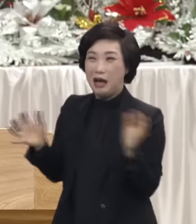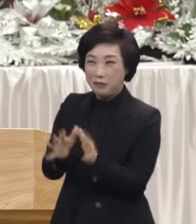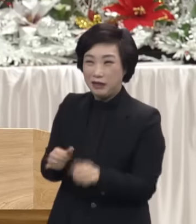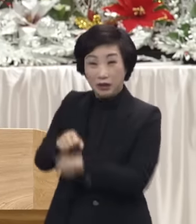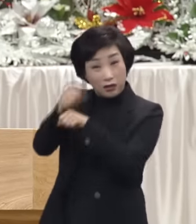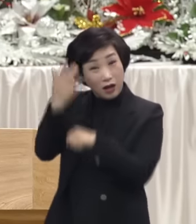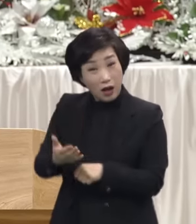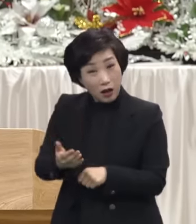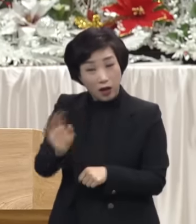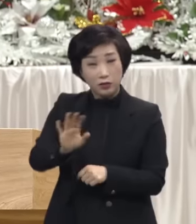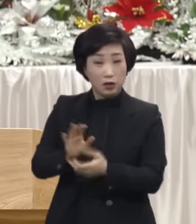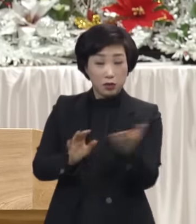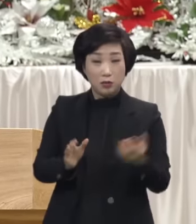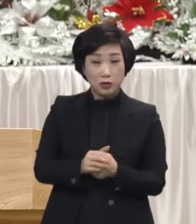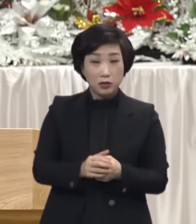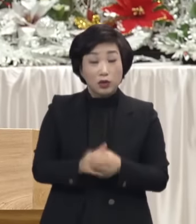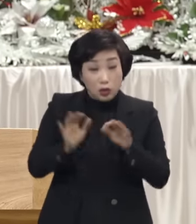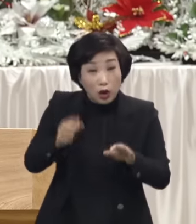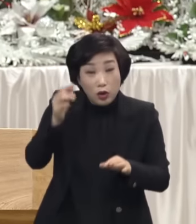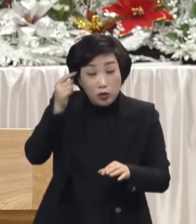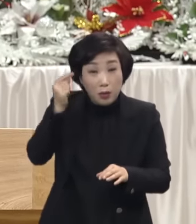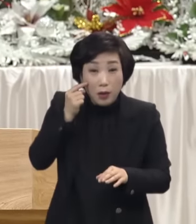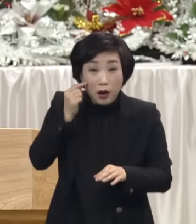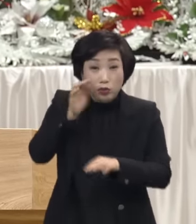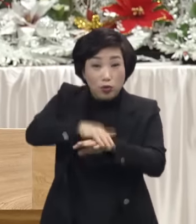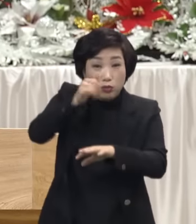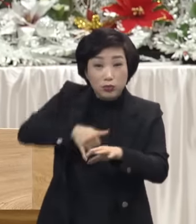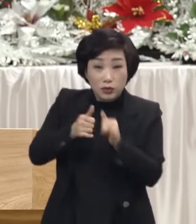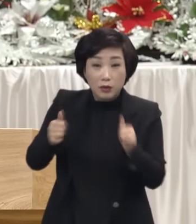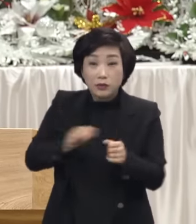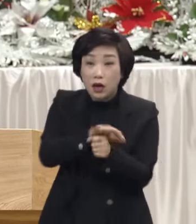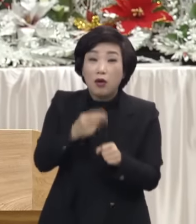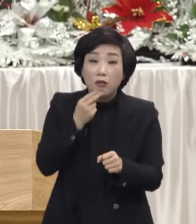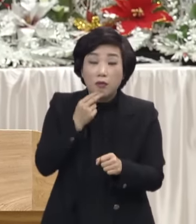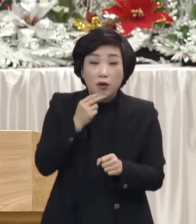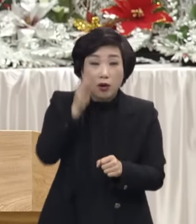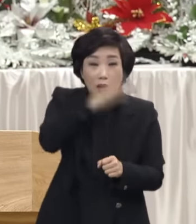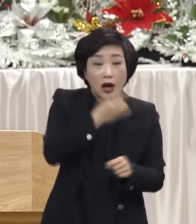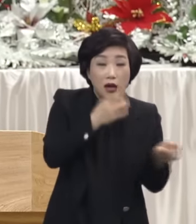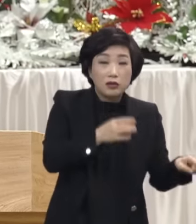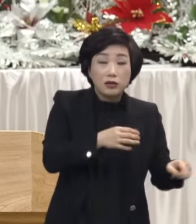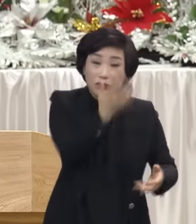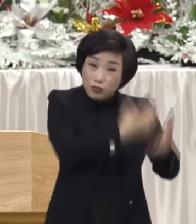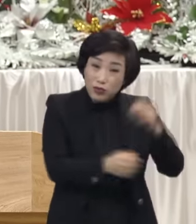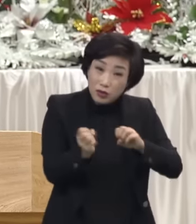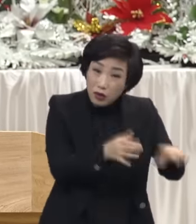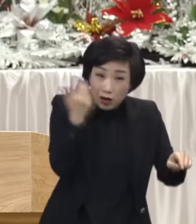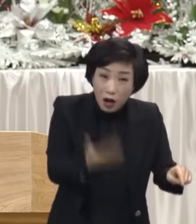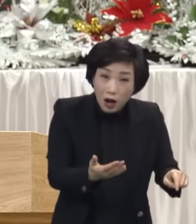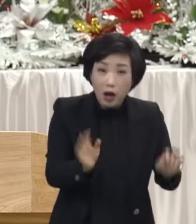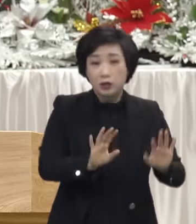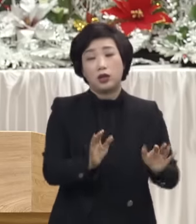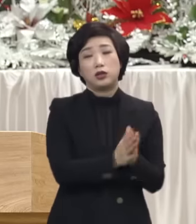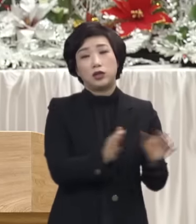농부는 사랑이 없어서 쭉정이를 불태웁니까? 쭉정이는 시작부터 사랑받을 자격이